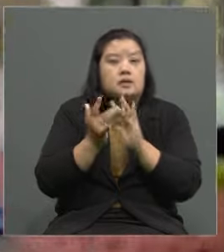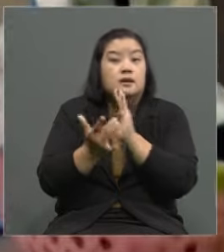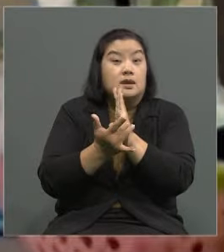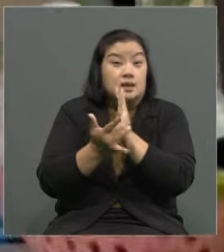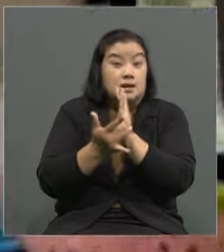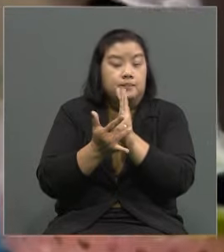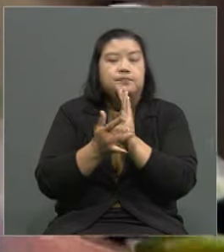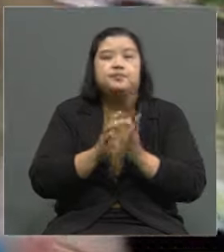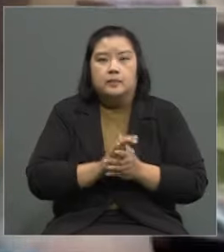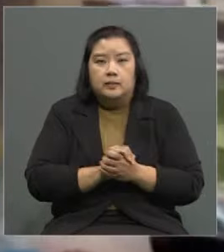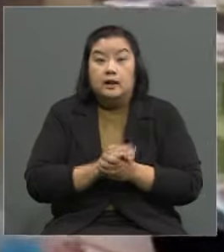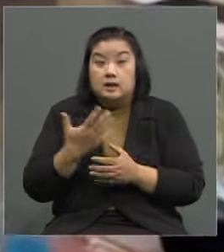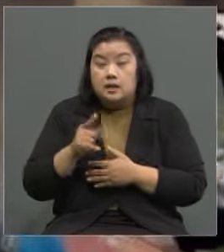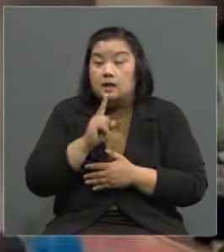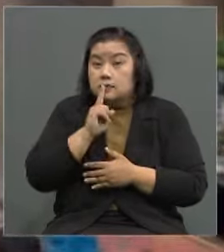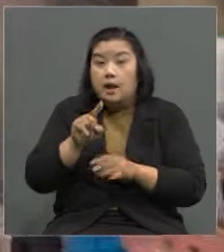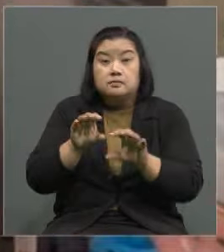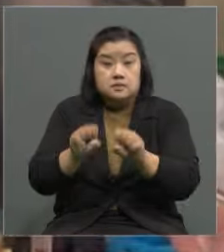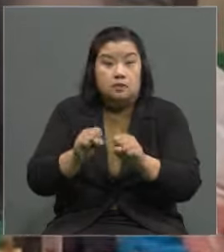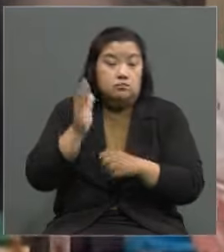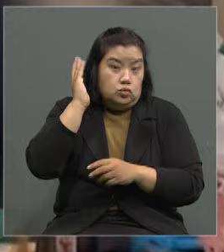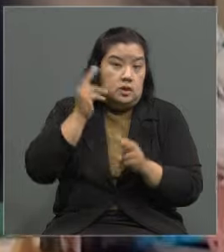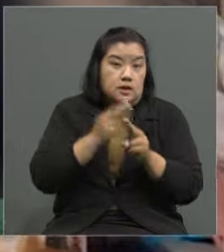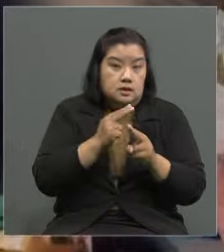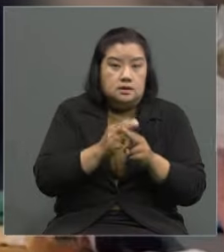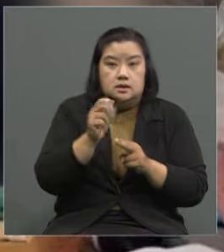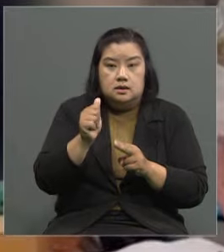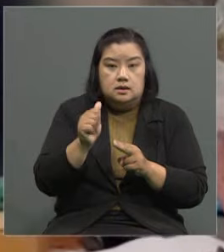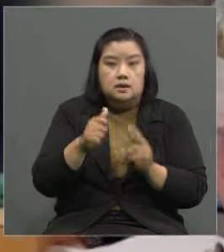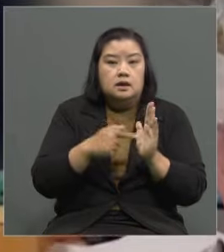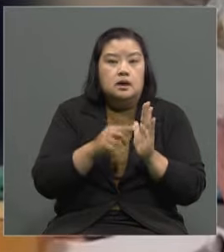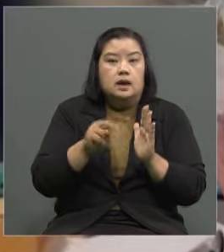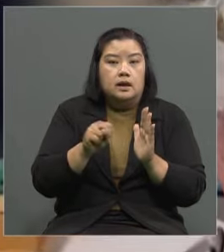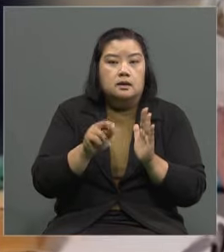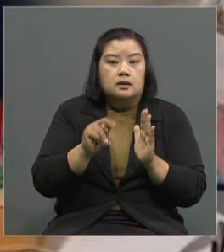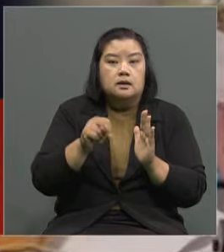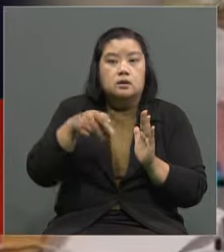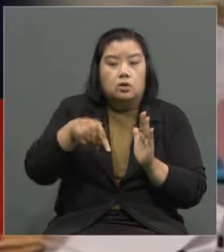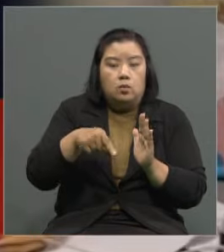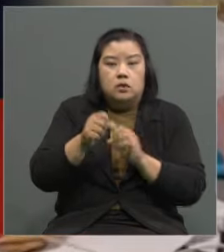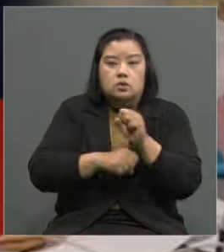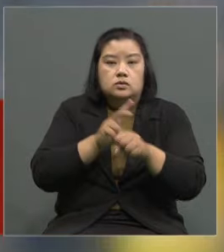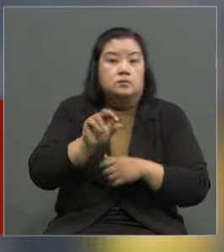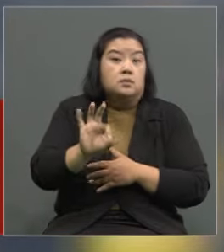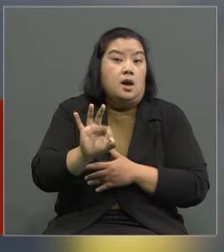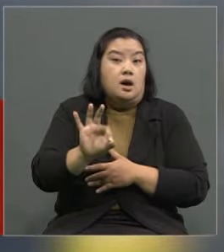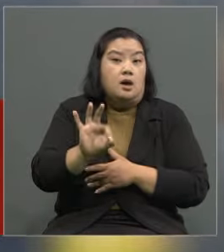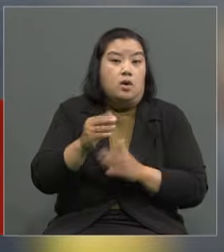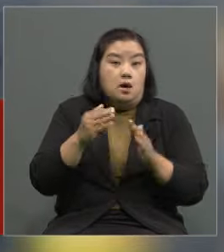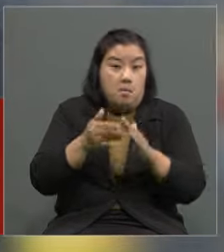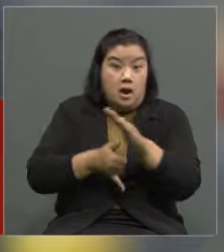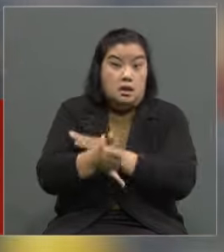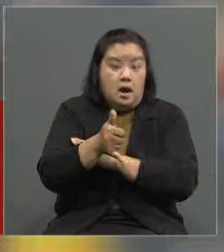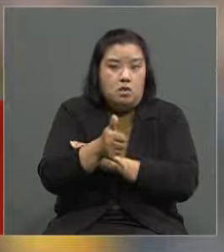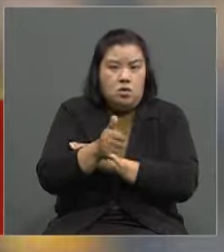ะเขาไปแจ้งข้อหาตามหมายจับแก่นายอนพอายุ 39ปีนี่เป็นการเอาหมายเข้าไปค้นบ้านพักของอนพอยู่ใน